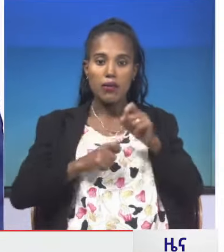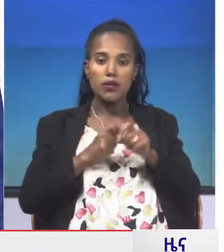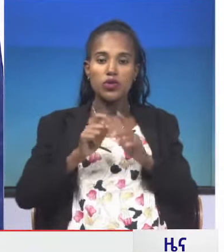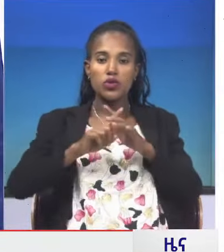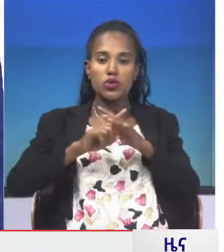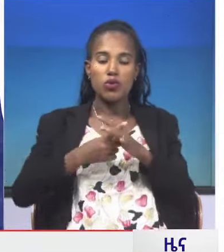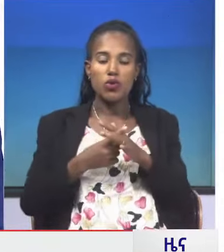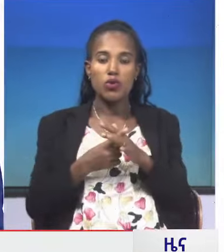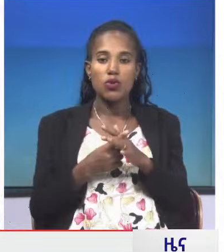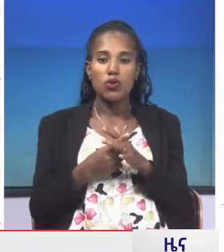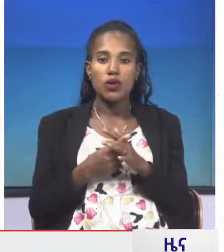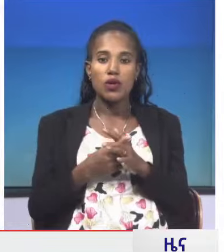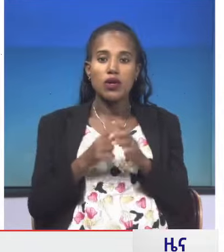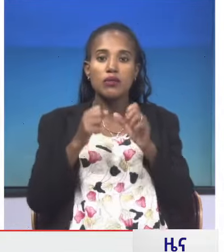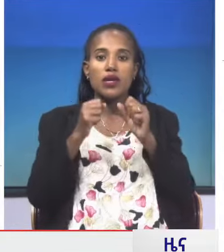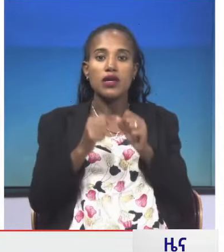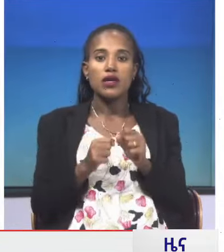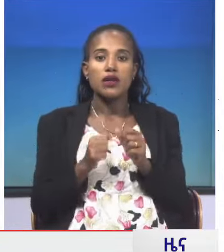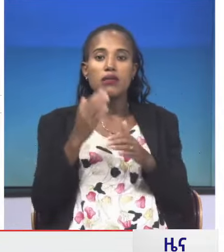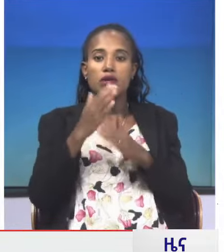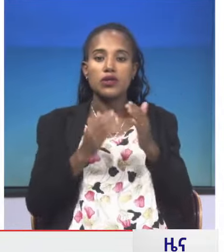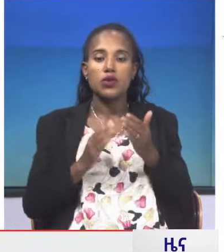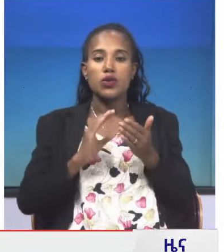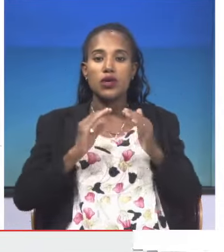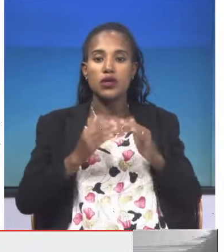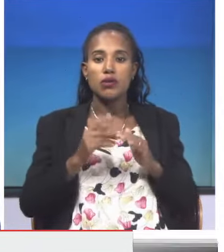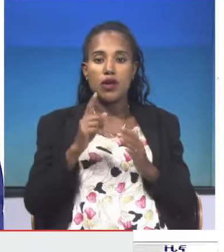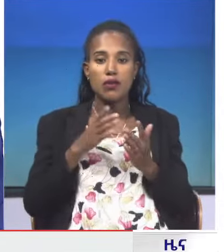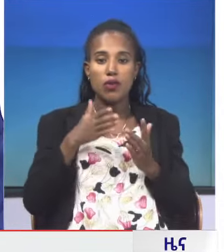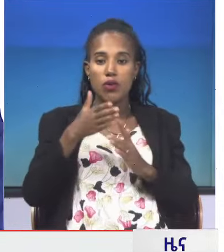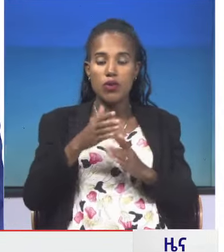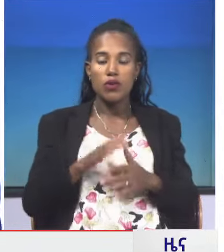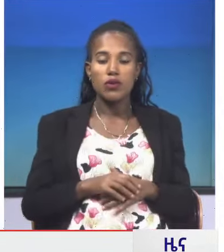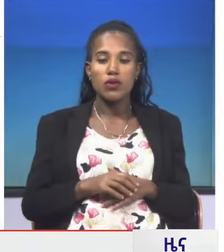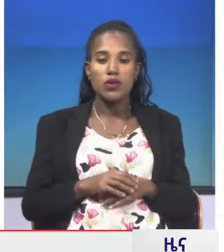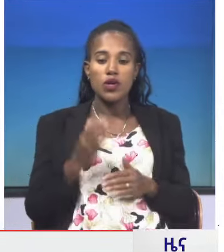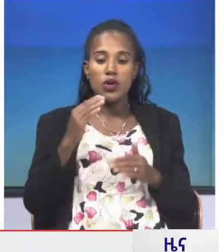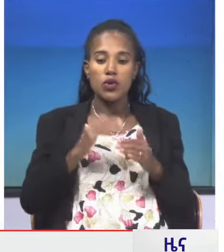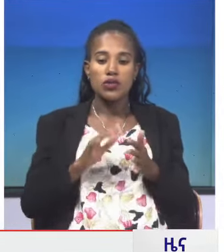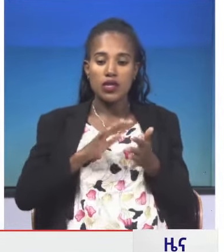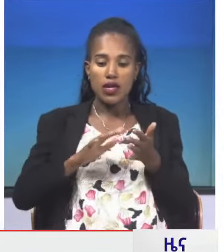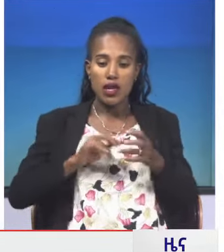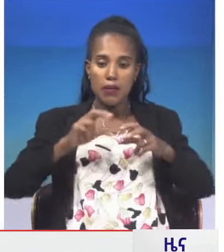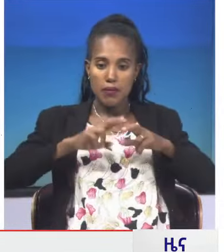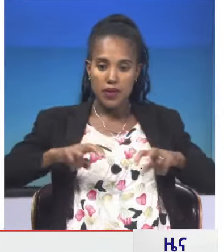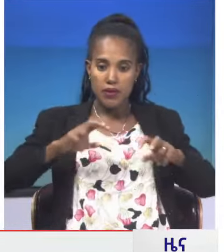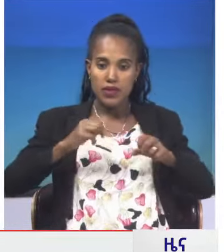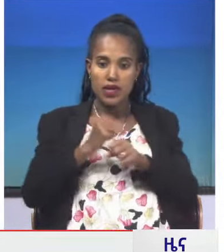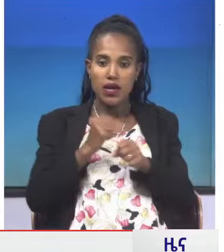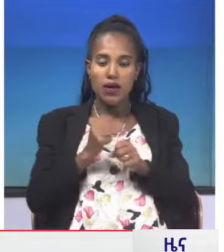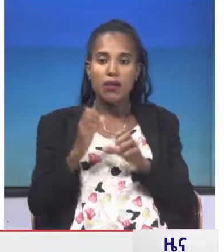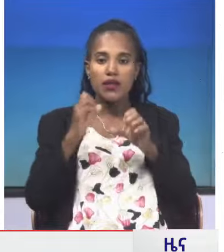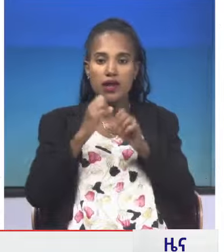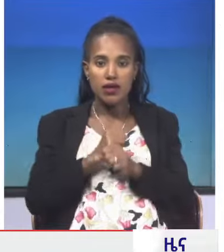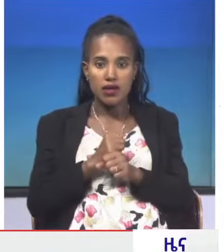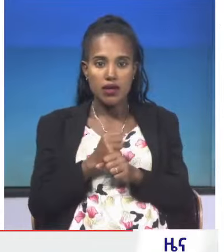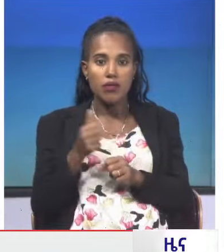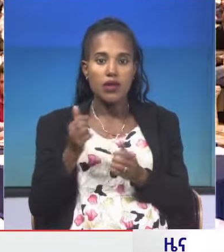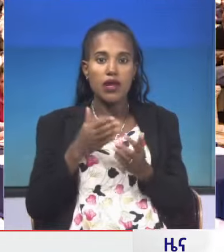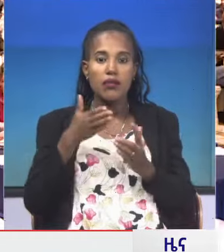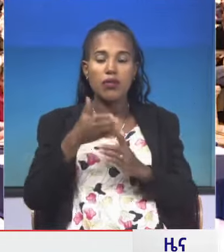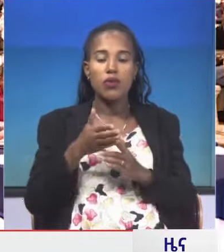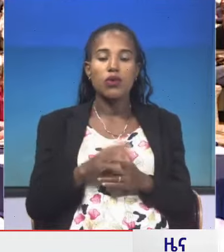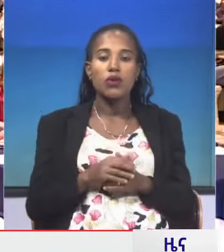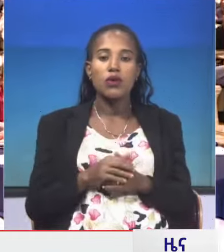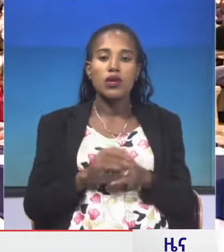ጀምሮ በተጠናከረና በተደራጀ መልኩ በአንድ በኩል የውስጥ ጥናትና ምርምር ስራዎች በማጠናከር በሌላ